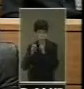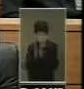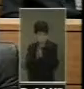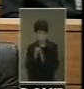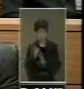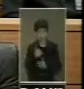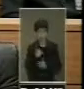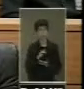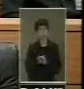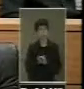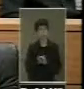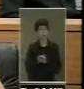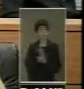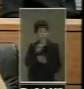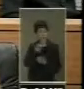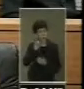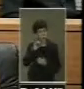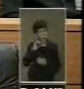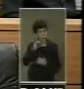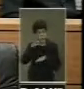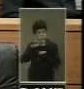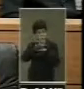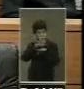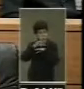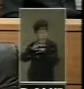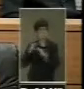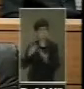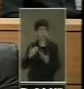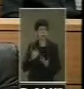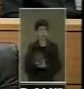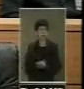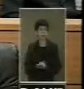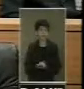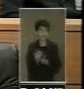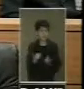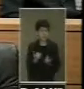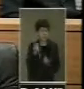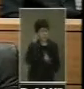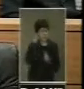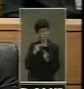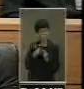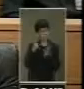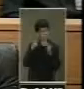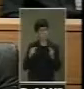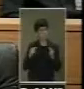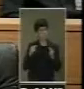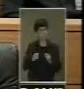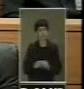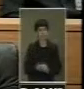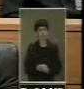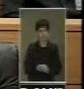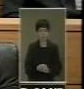วของท่านที่แต่งตั้งนี่แหละแต่วันนี้ไม่เห็นตรงกันครับ